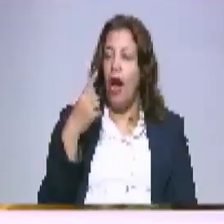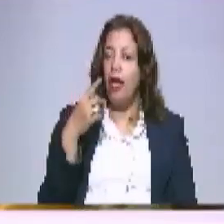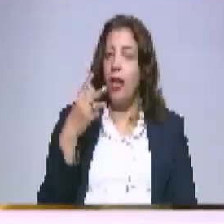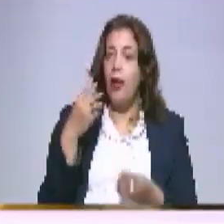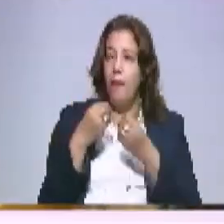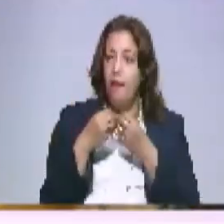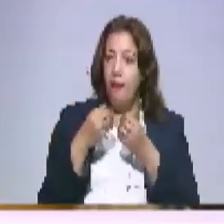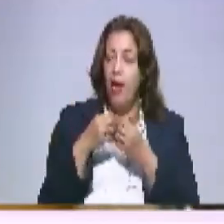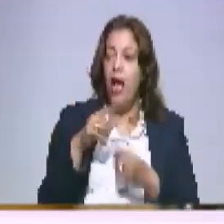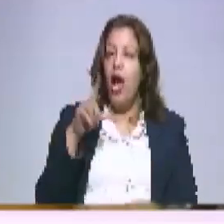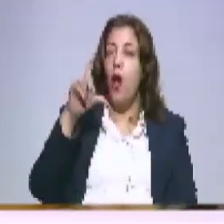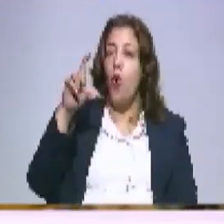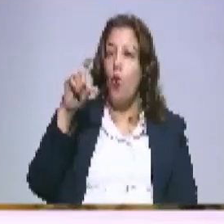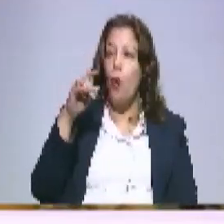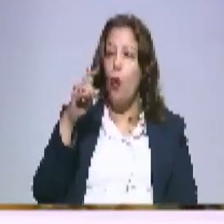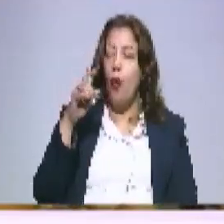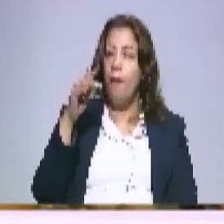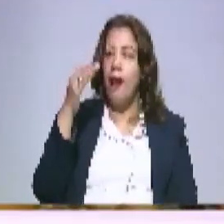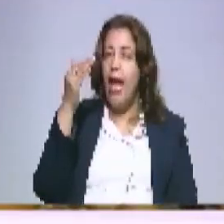ونبتدي ناخدها بقى سنه سنه كده.